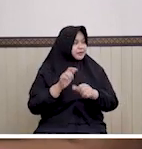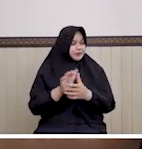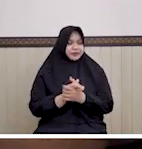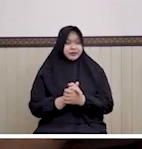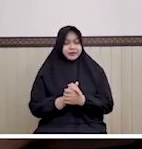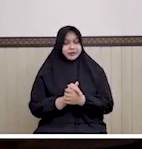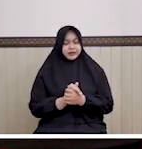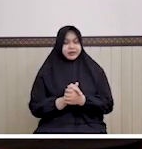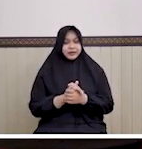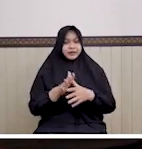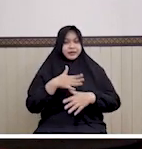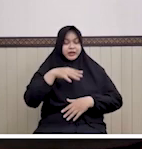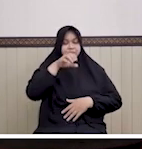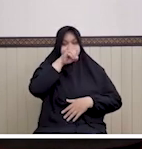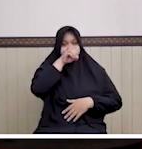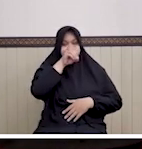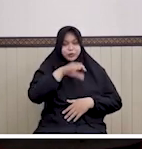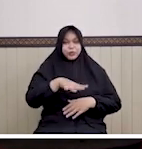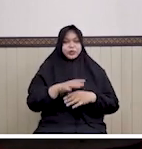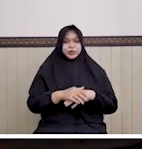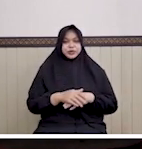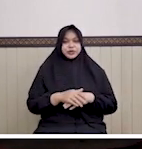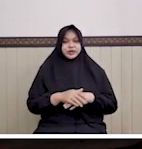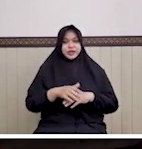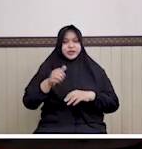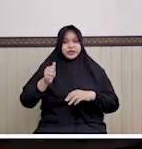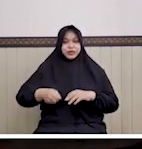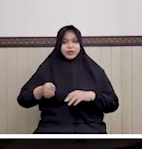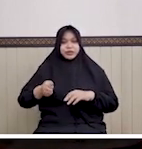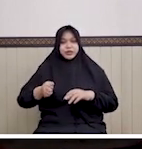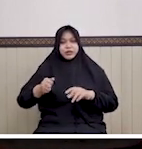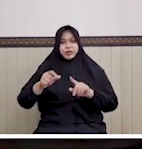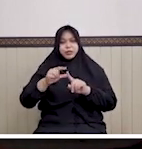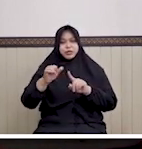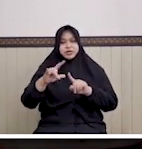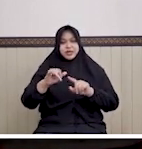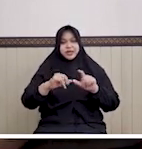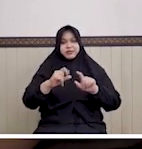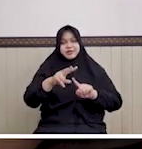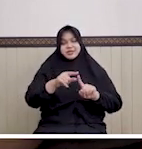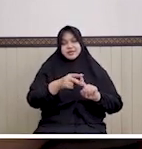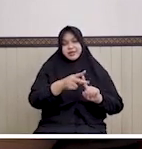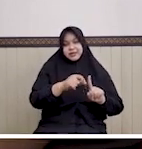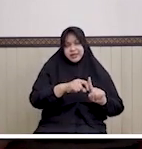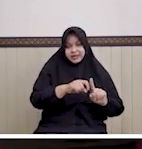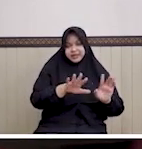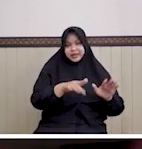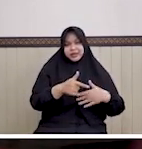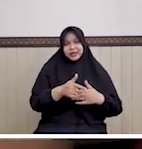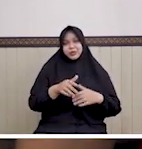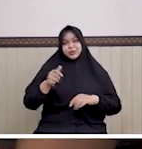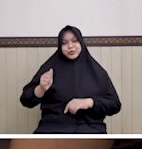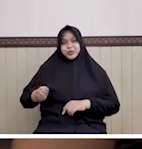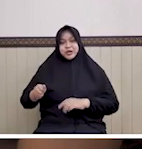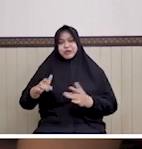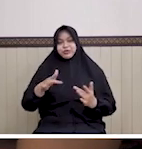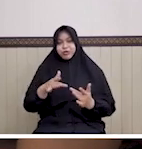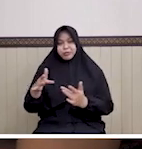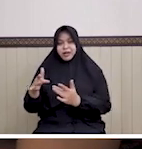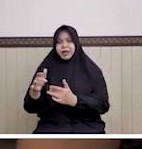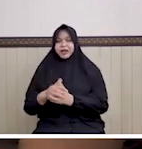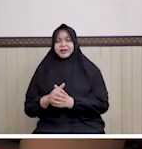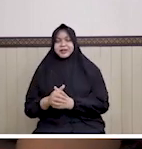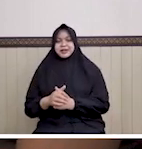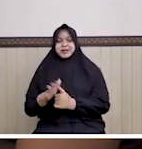ada yang disebut dengan legalistik formal atau positivistik dan ada yang lain dari di singgung deibu